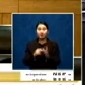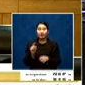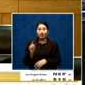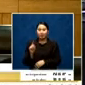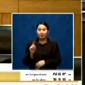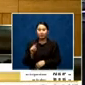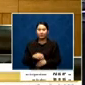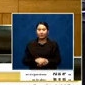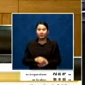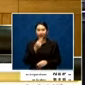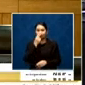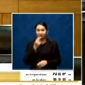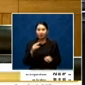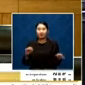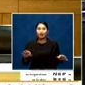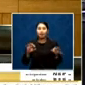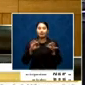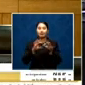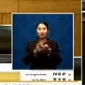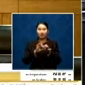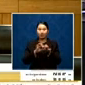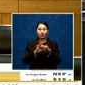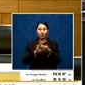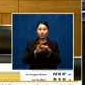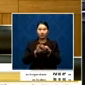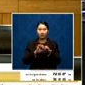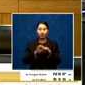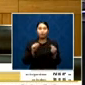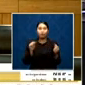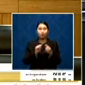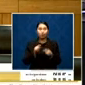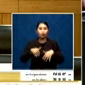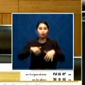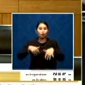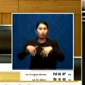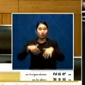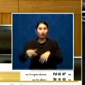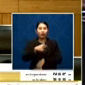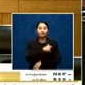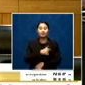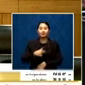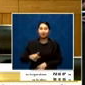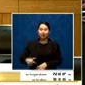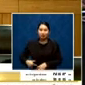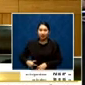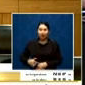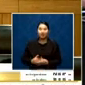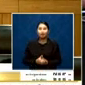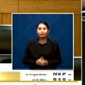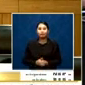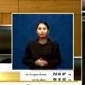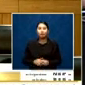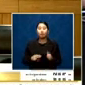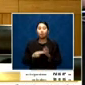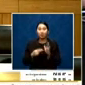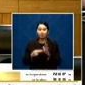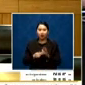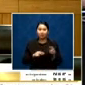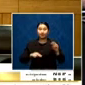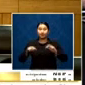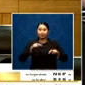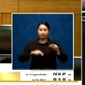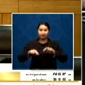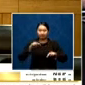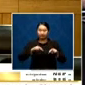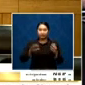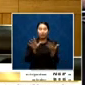าดนั้นไม่เลือก 14.4 ล้านถึงแม้ว่า 14.4 ล้านอาจจะไม่ได้เข้าใจเรื่อง112ทั้งหมดแต่นี่มันคือการตอกย้ำด้